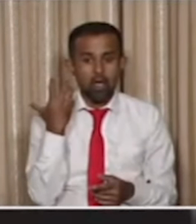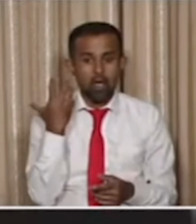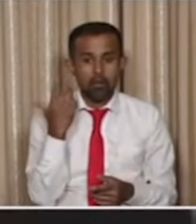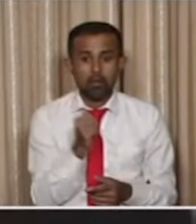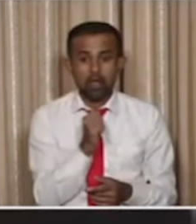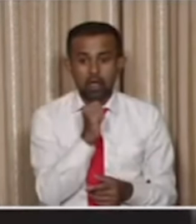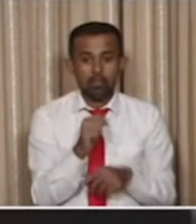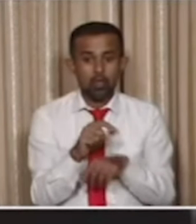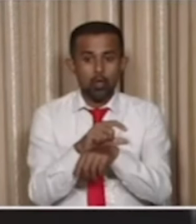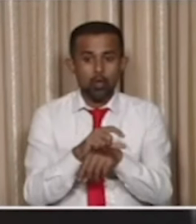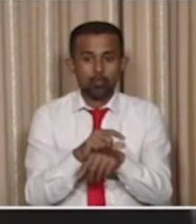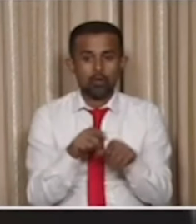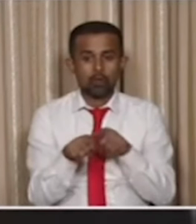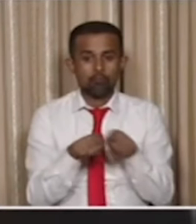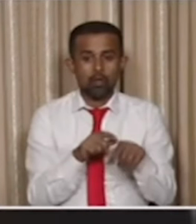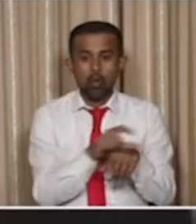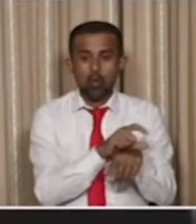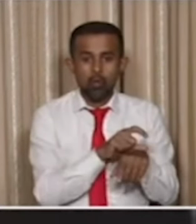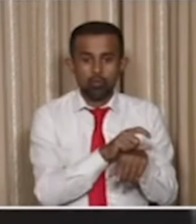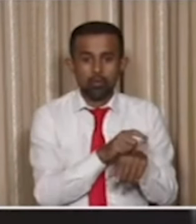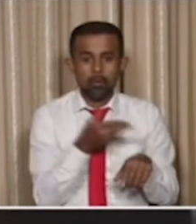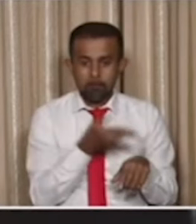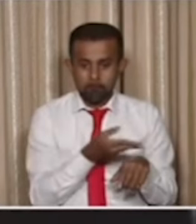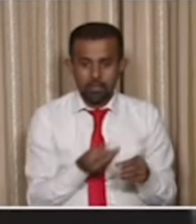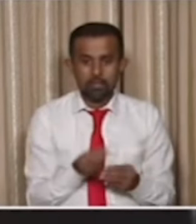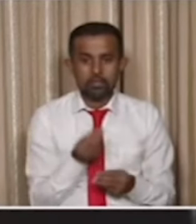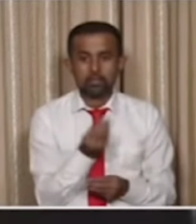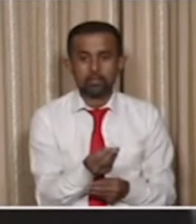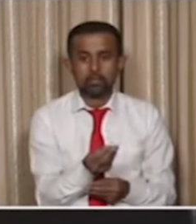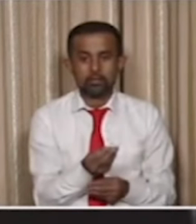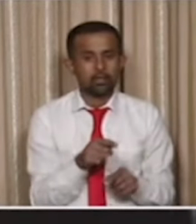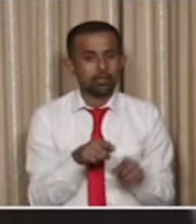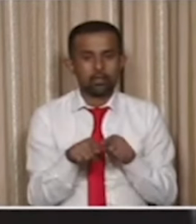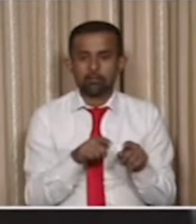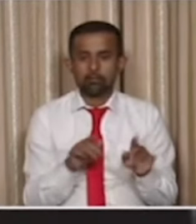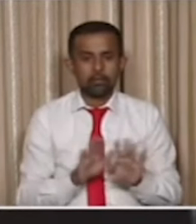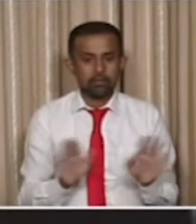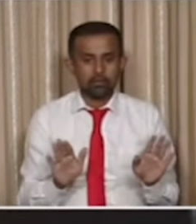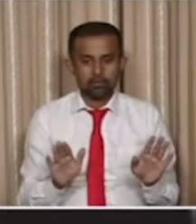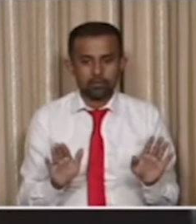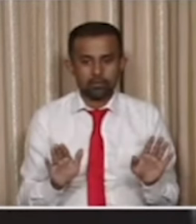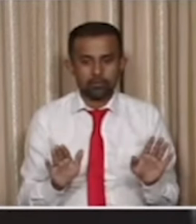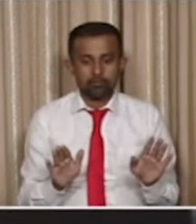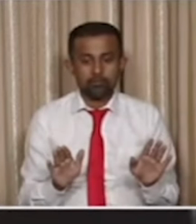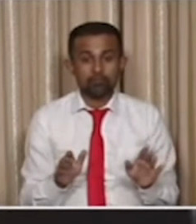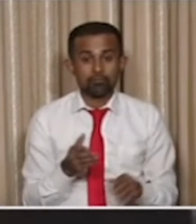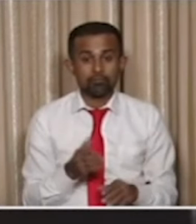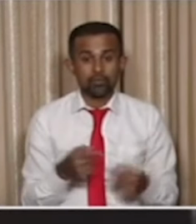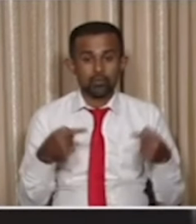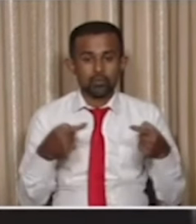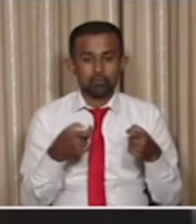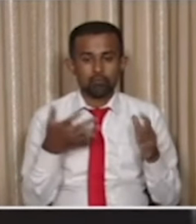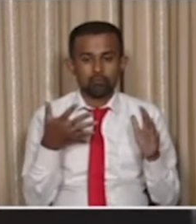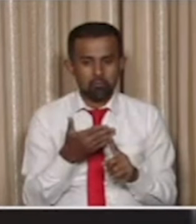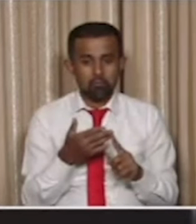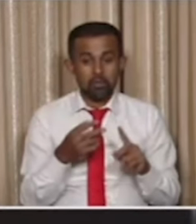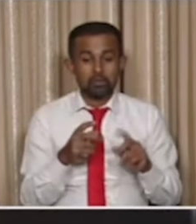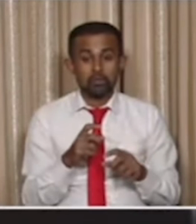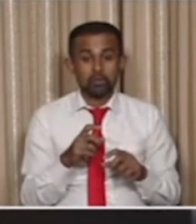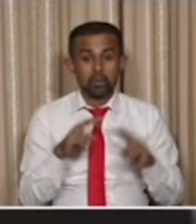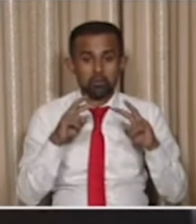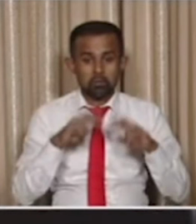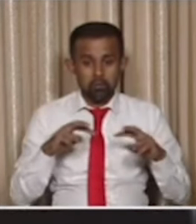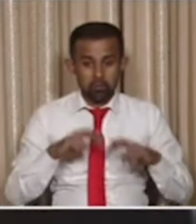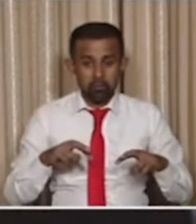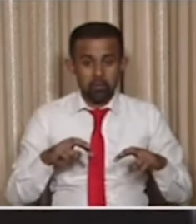සත්‍ය කොමිසම වගේ කොමිසමක් තමයි මේකනුත් ගේන්නේ කියලා. එහෙම නෙවෙයි මේක යුද අපරාධ පිළිබඳ